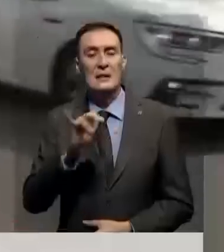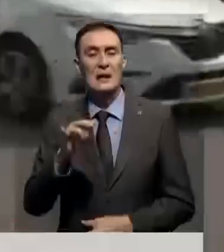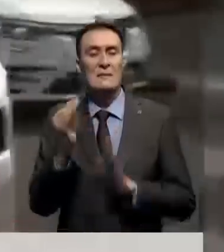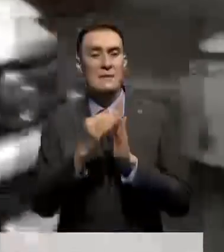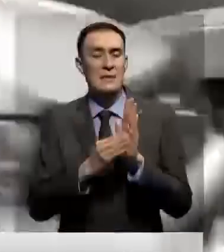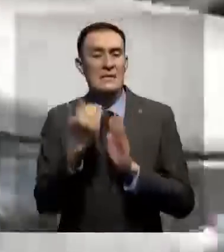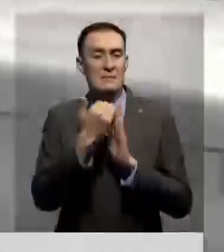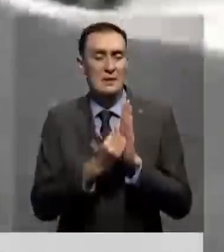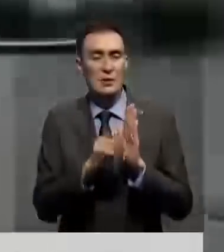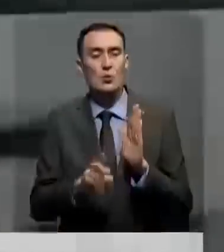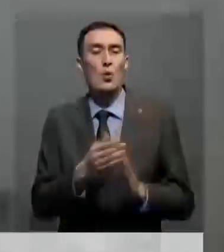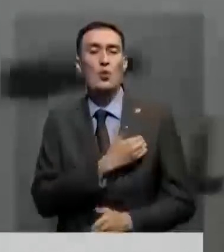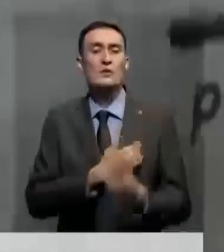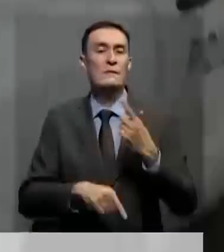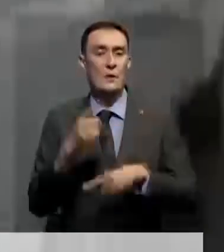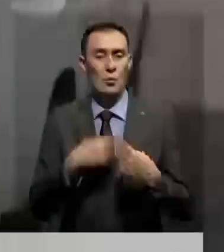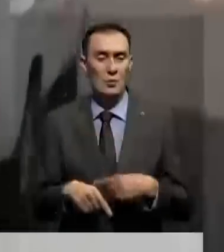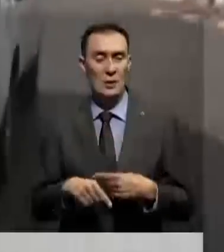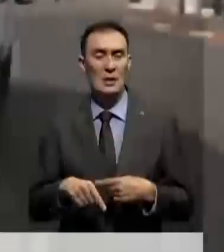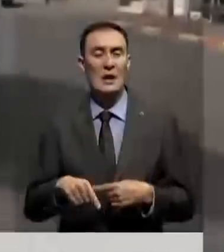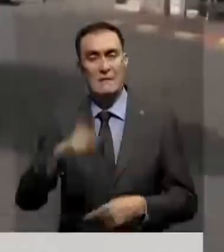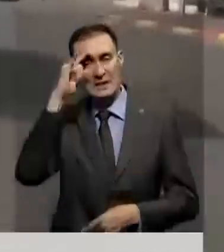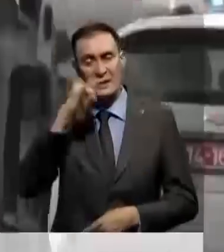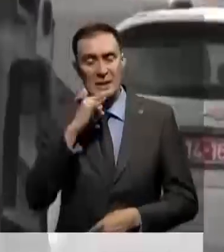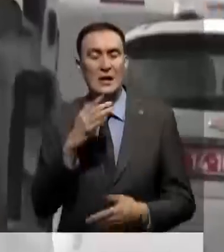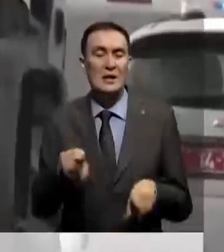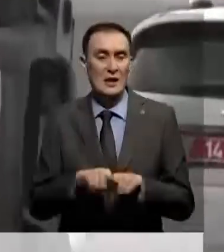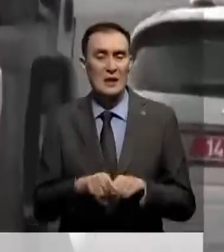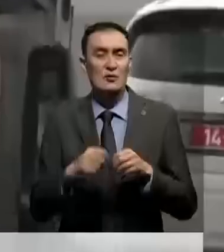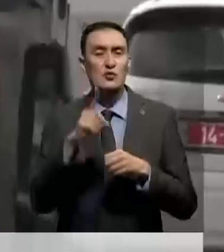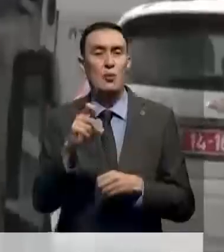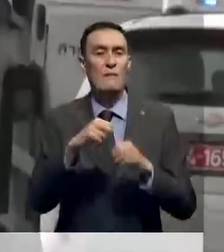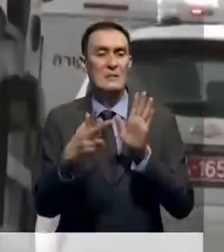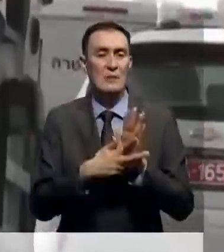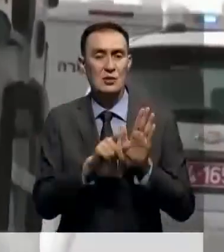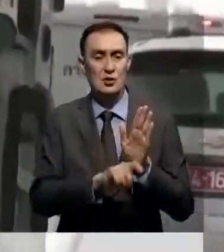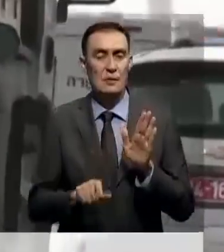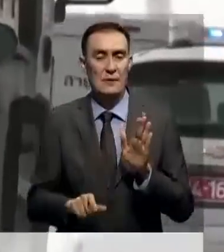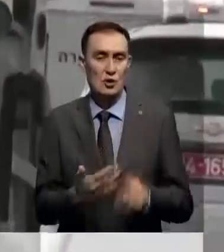список граждан, которые хотят вернуться на родину. Таких уже 118 человек.